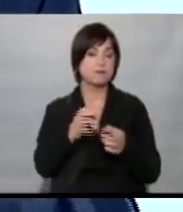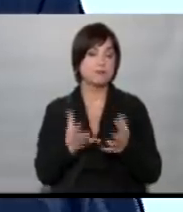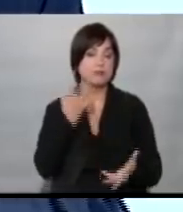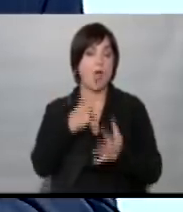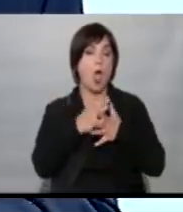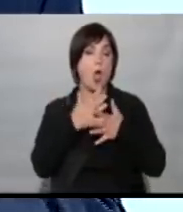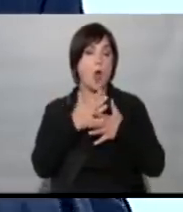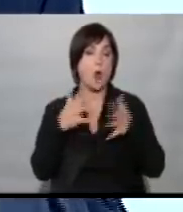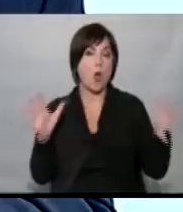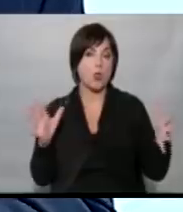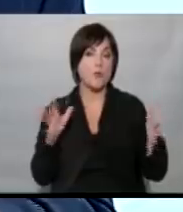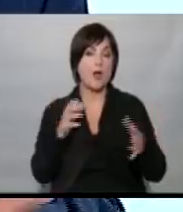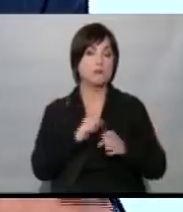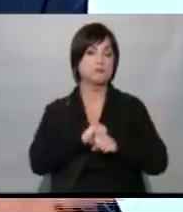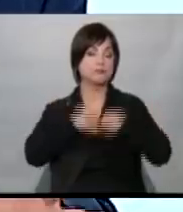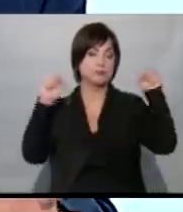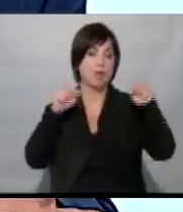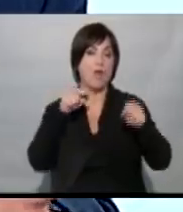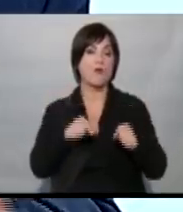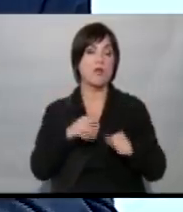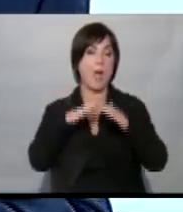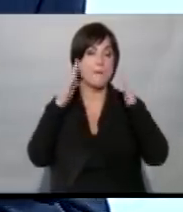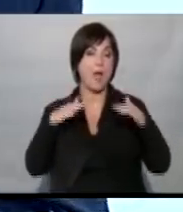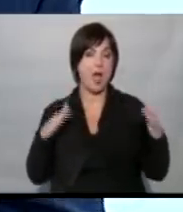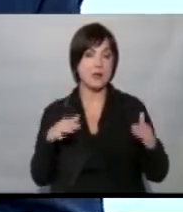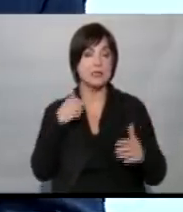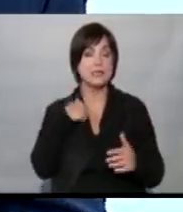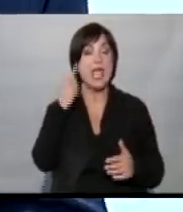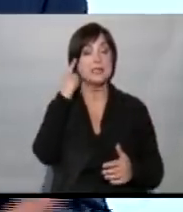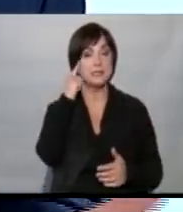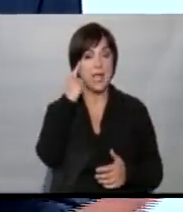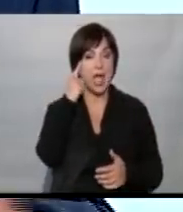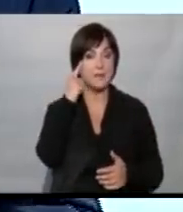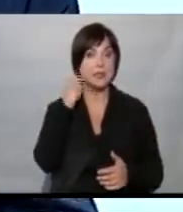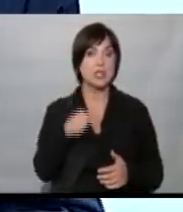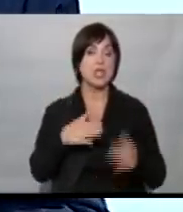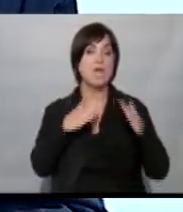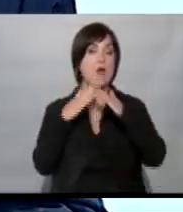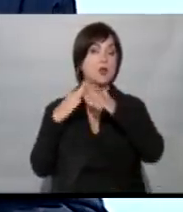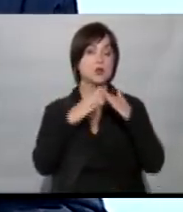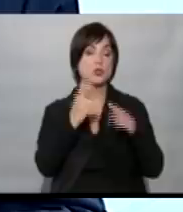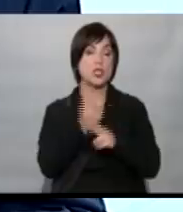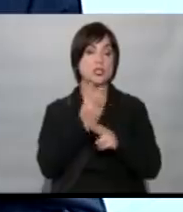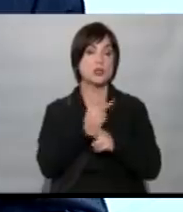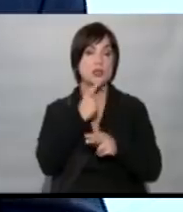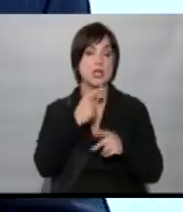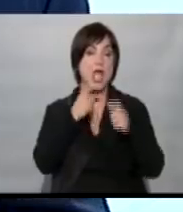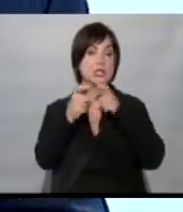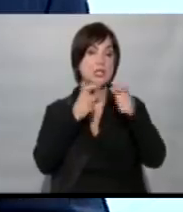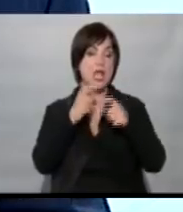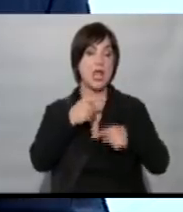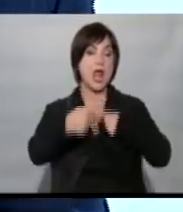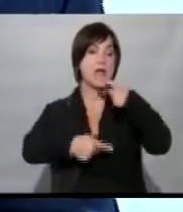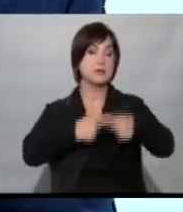крупна, огромна детонација во рамки на Балканот. Ние знаеме дека во соседна држава веќе се разговара за размен